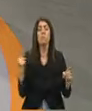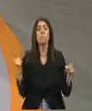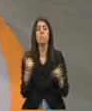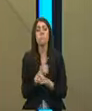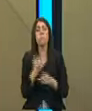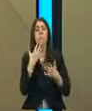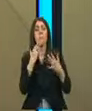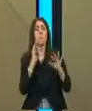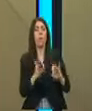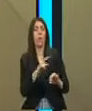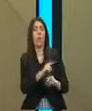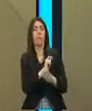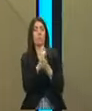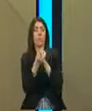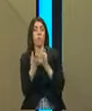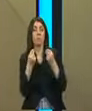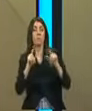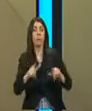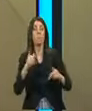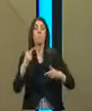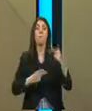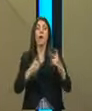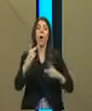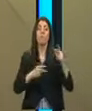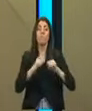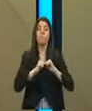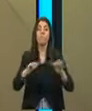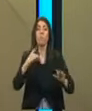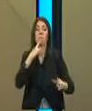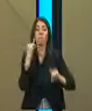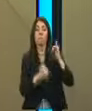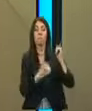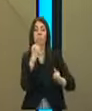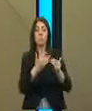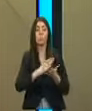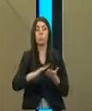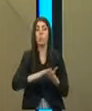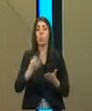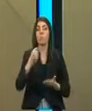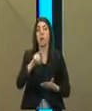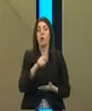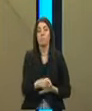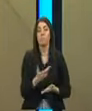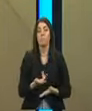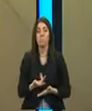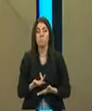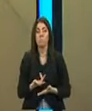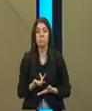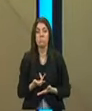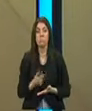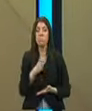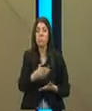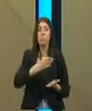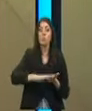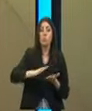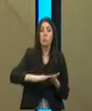öyle bir şekilde formüle etmesi lazım ki bazı yaygın eleştirilerin aşılabilmesi lazım. Yani parça dokunuşlarla da bu